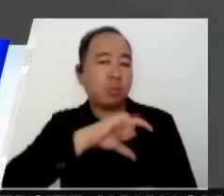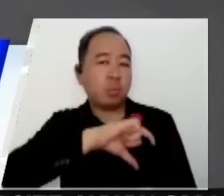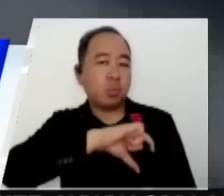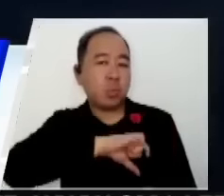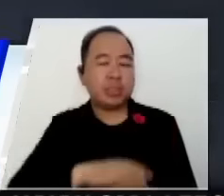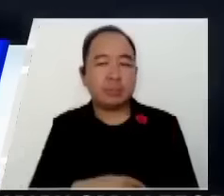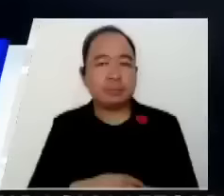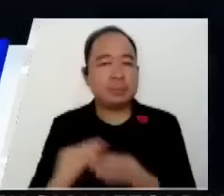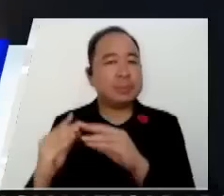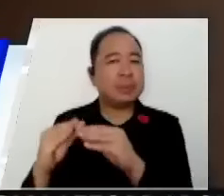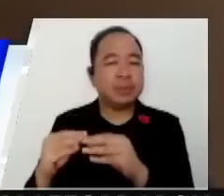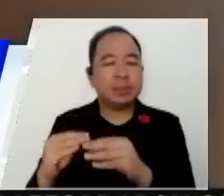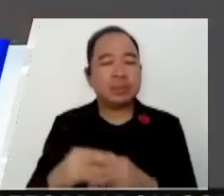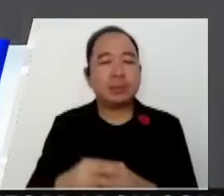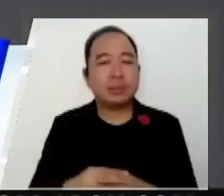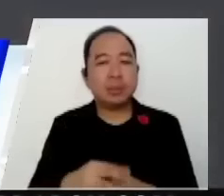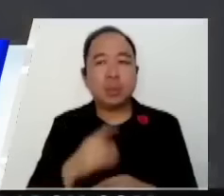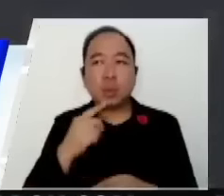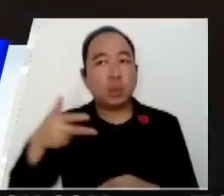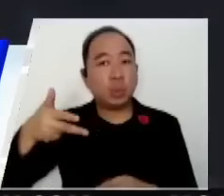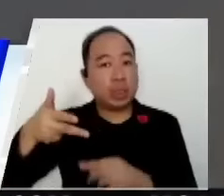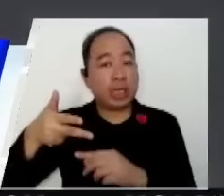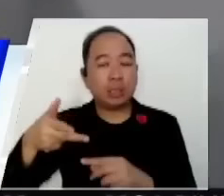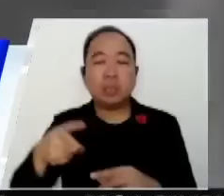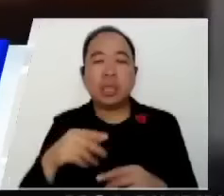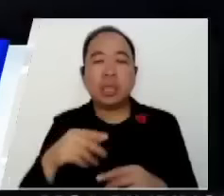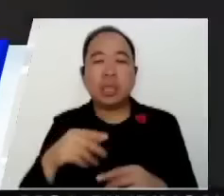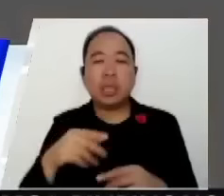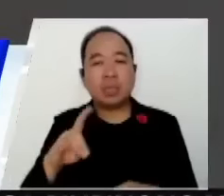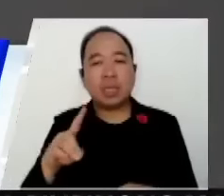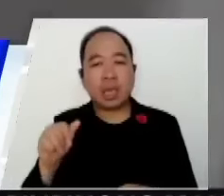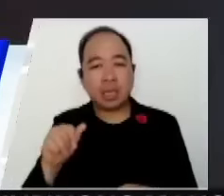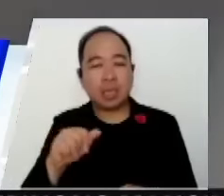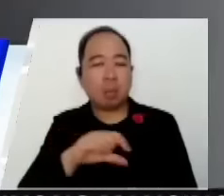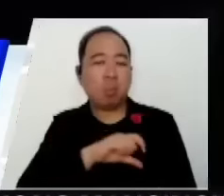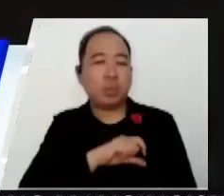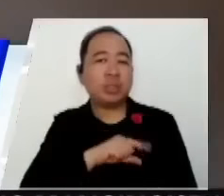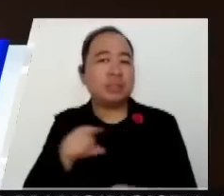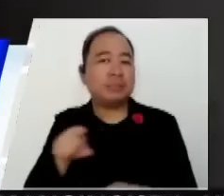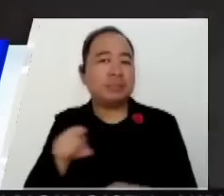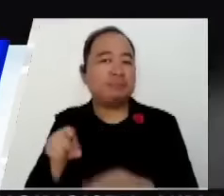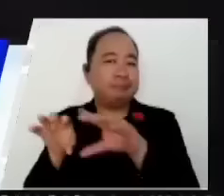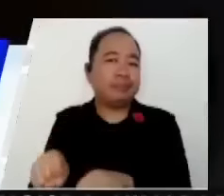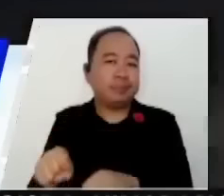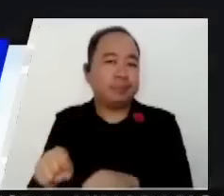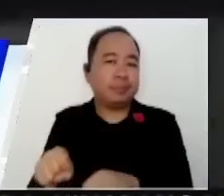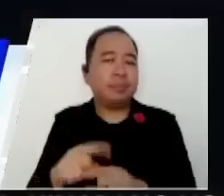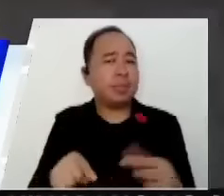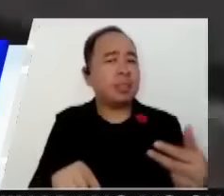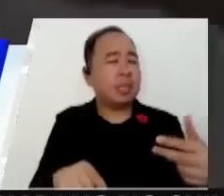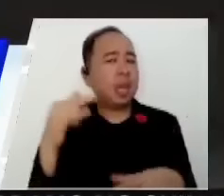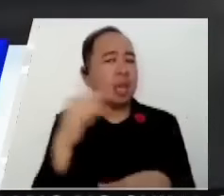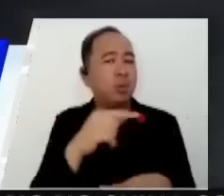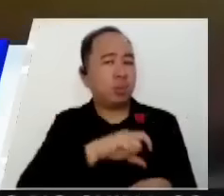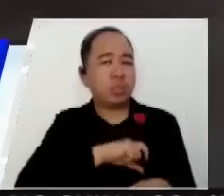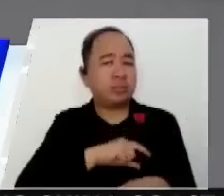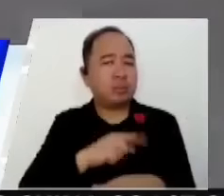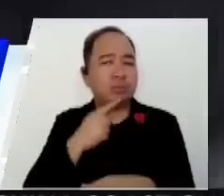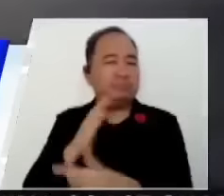Ang kumukuha ang MMDA enforcer na sumitas sa kanila. Pero pilit binabawala ng airport police ang enforcer na kumukuha sa